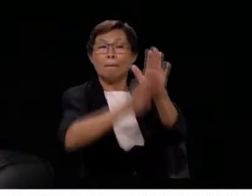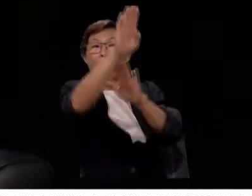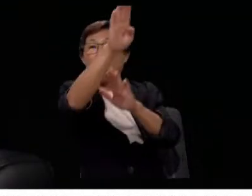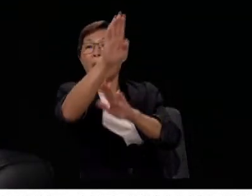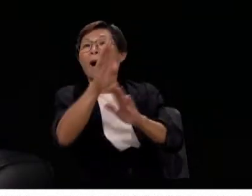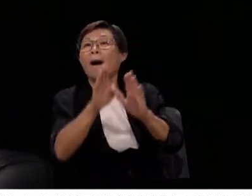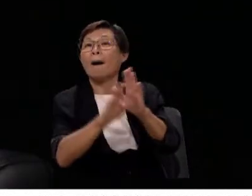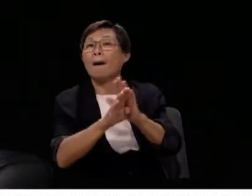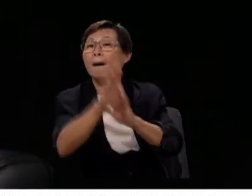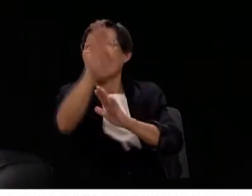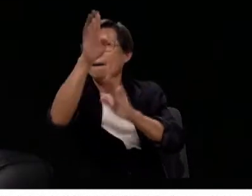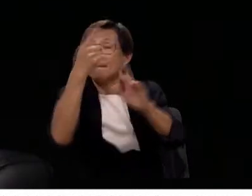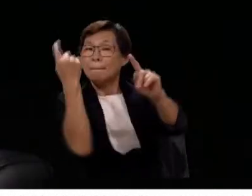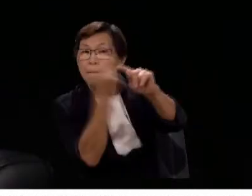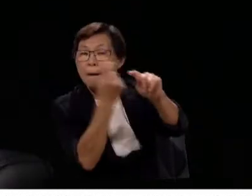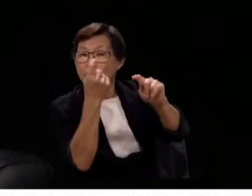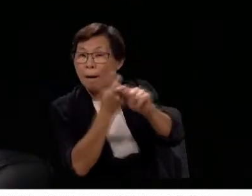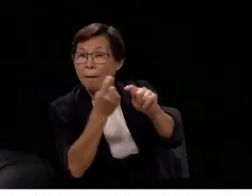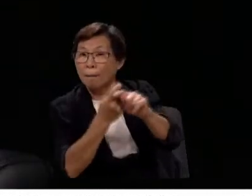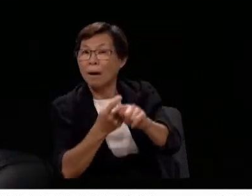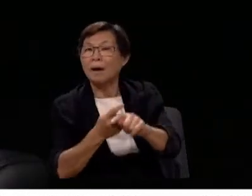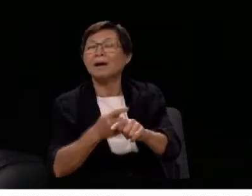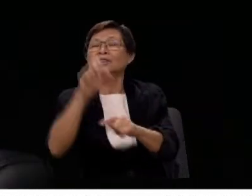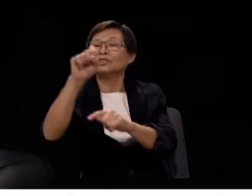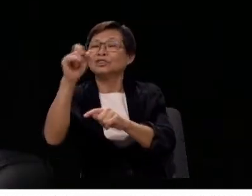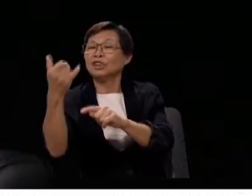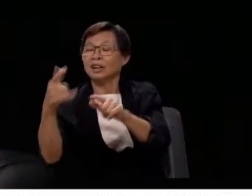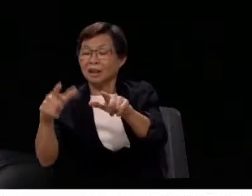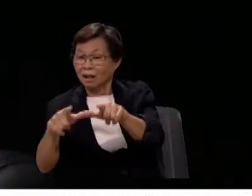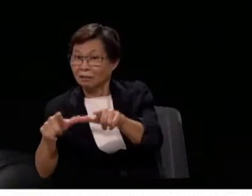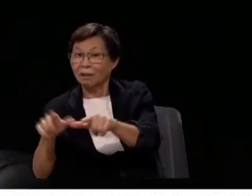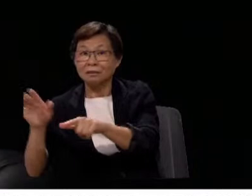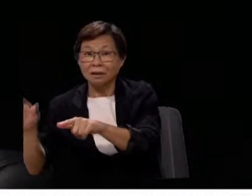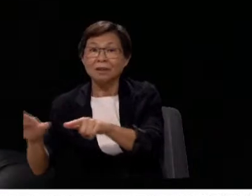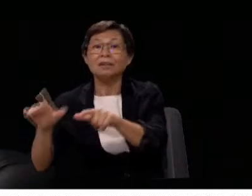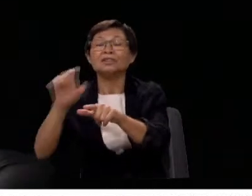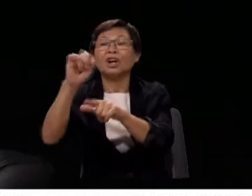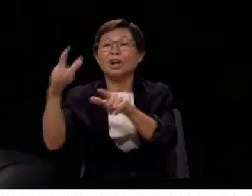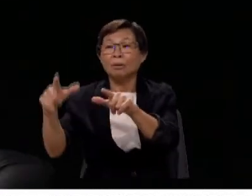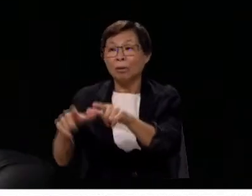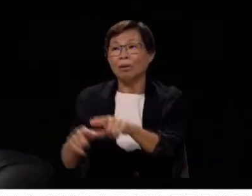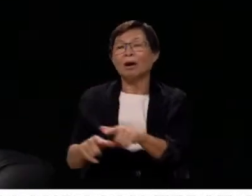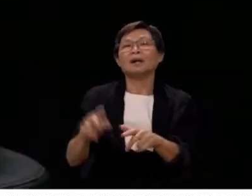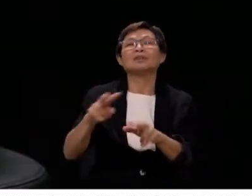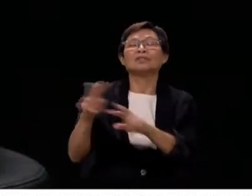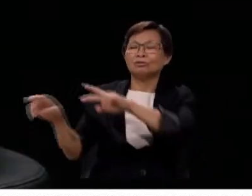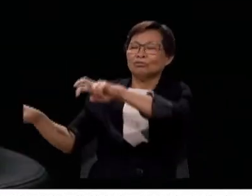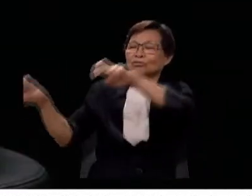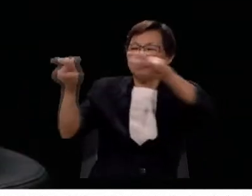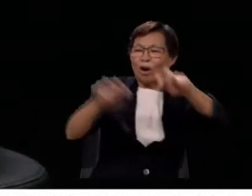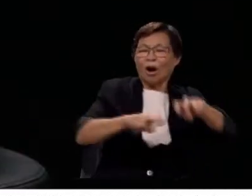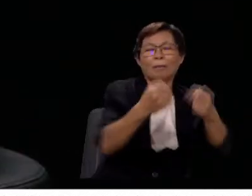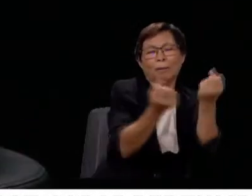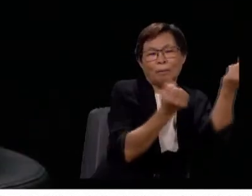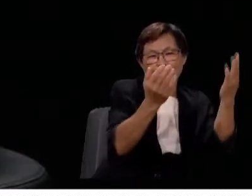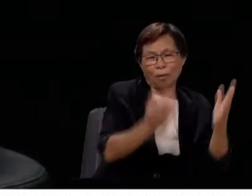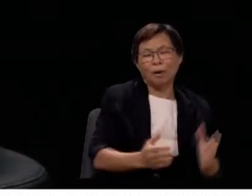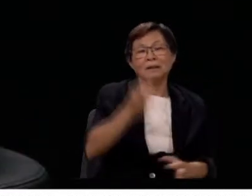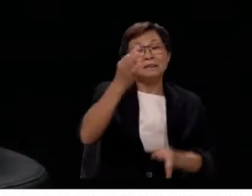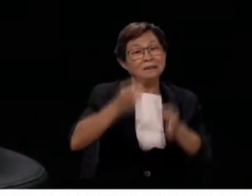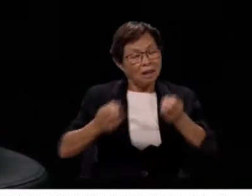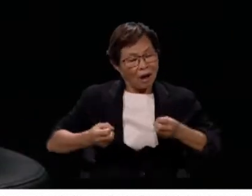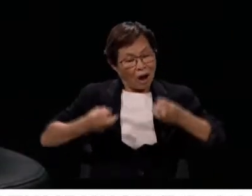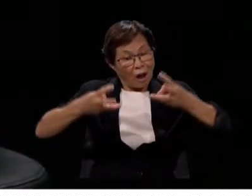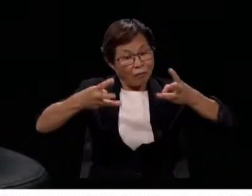berkemajuan sesi q&a kemudian akan ditabrak ditransfer diturunkan kepada pengguna setelah coba itu as-shahih lebih ribet tool